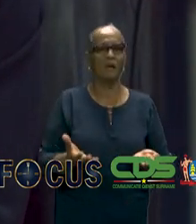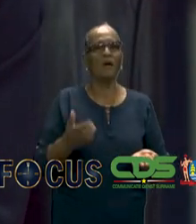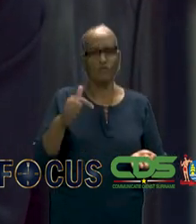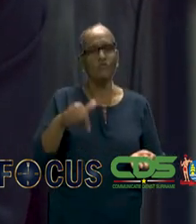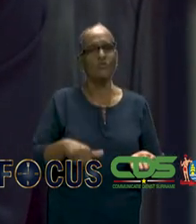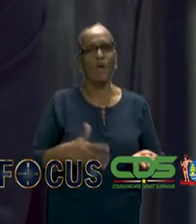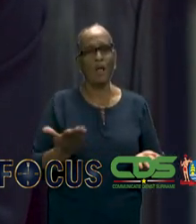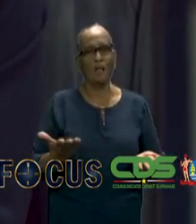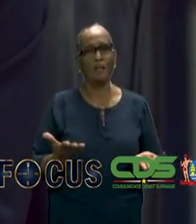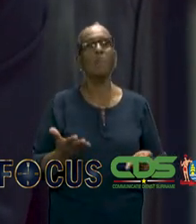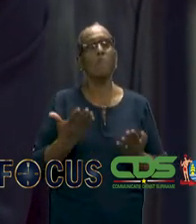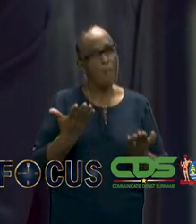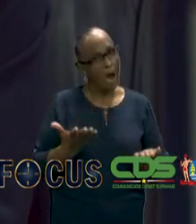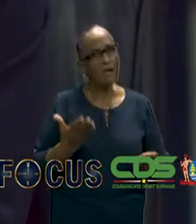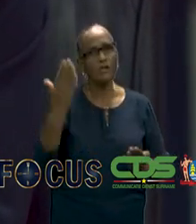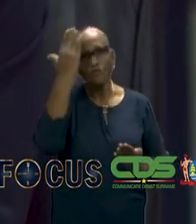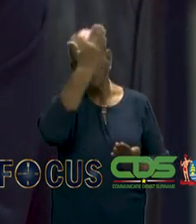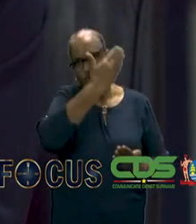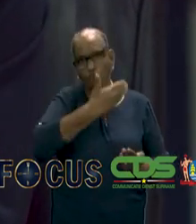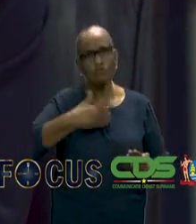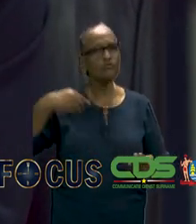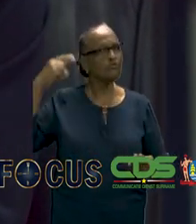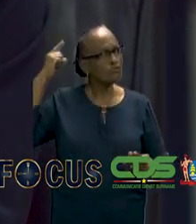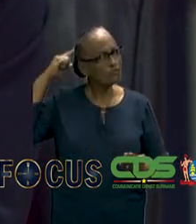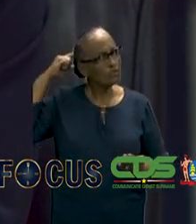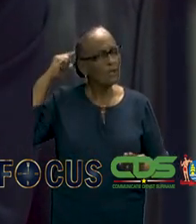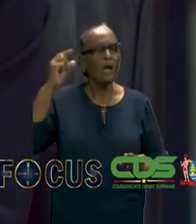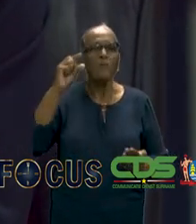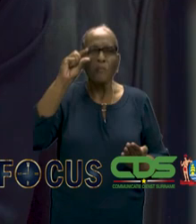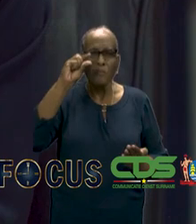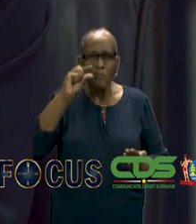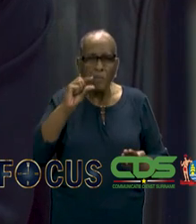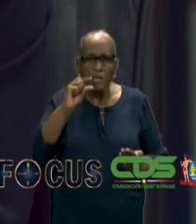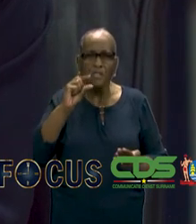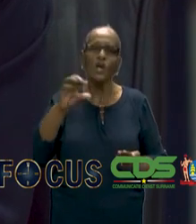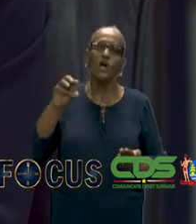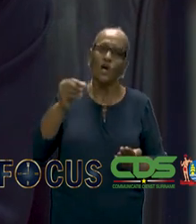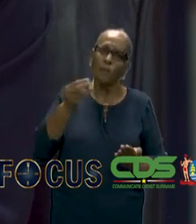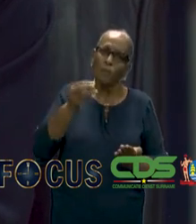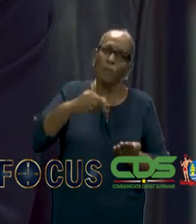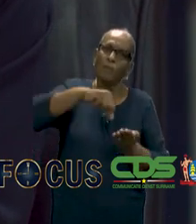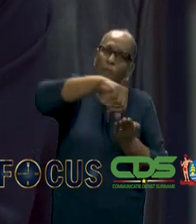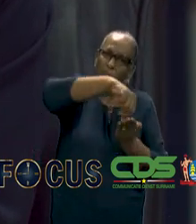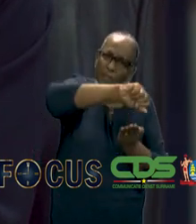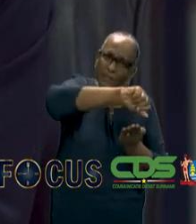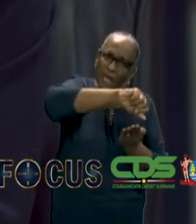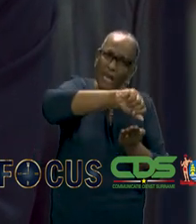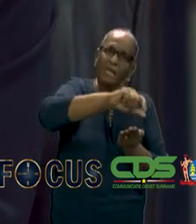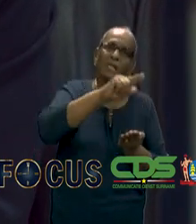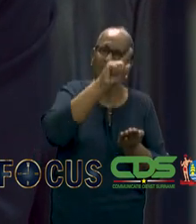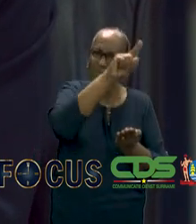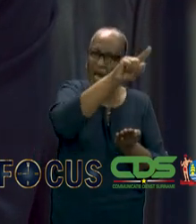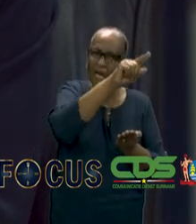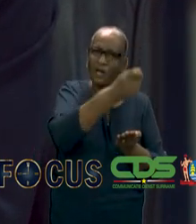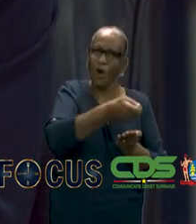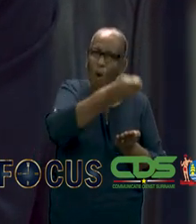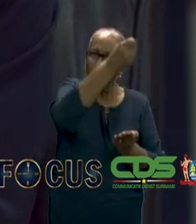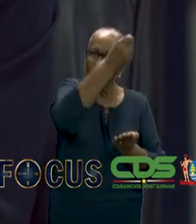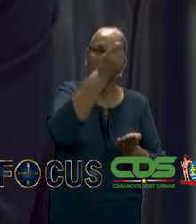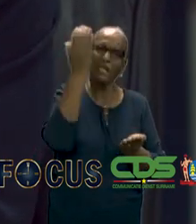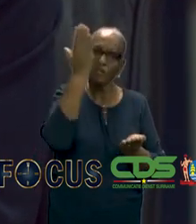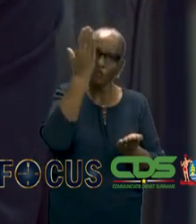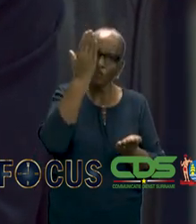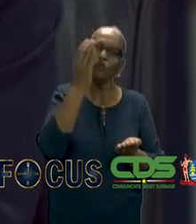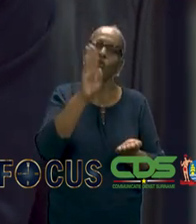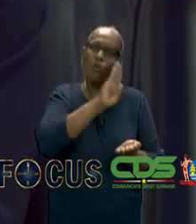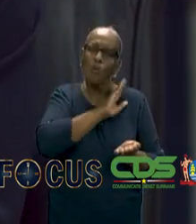voorstel vanuit Suriname om minimale kosten wel uit te keren aan onze specialisten in opleiding. Ook daar